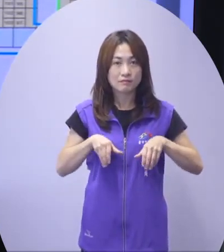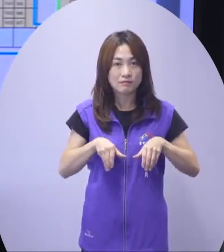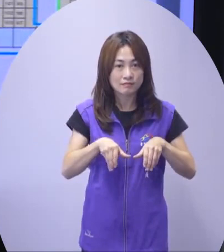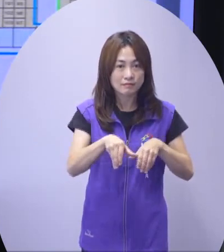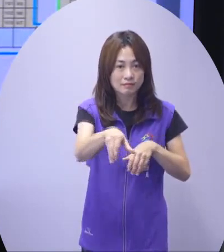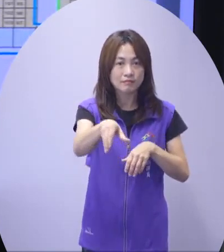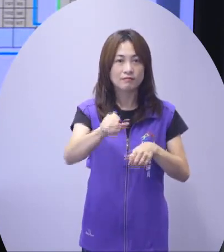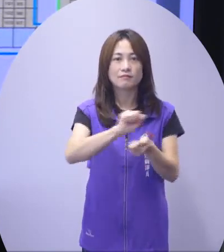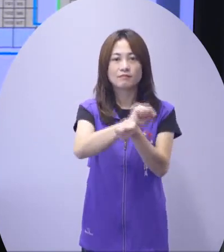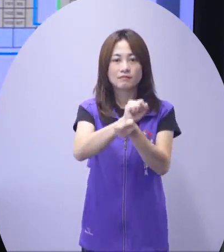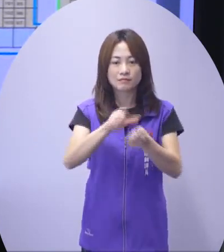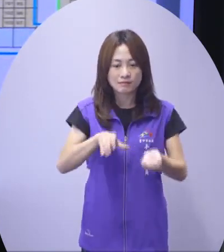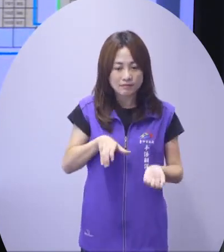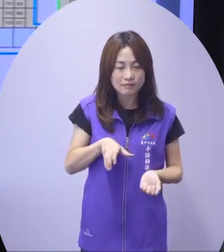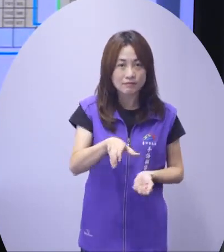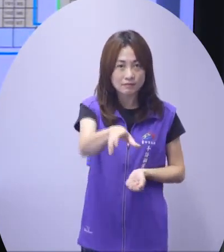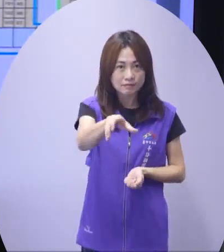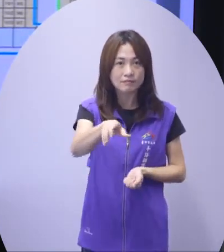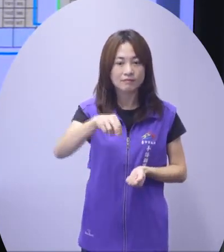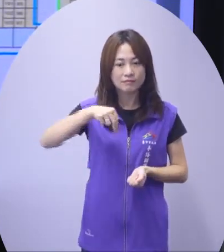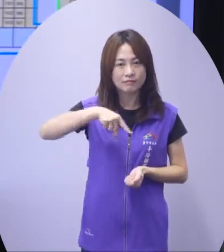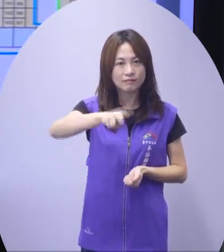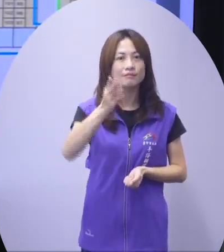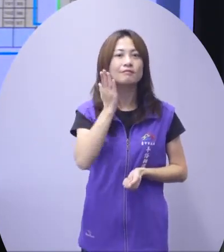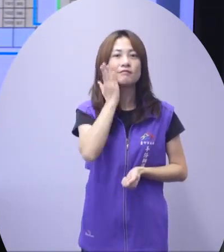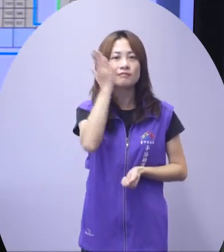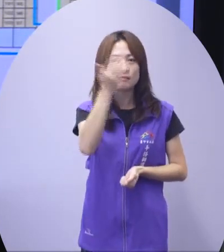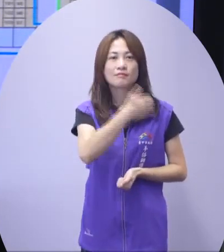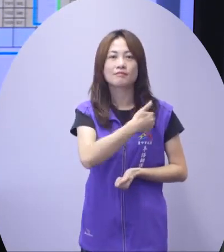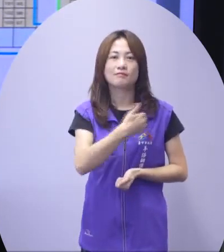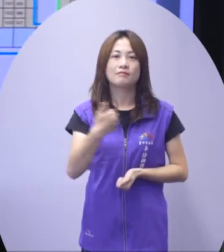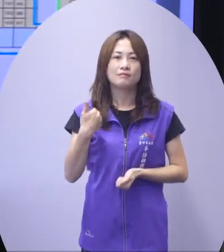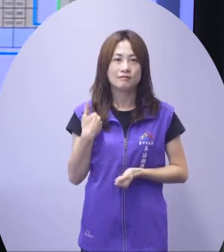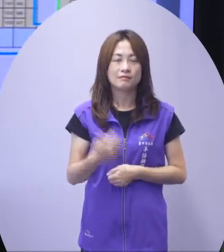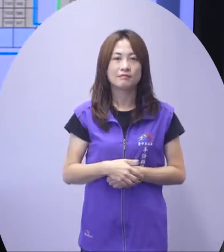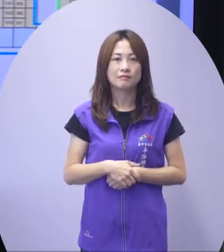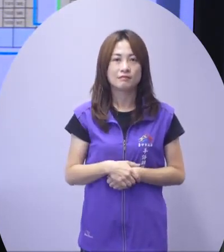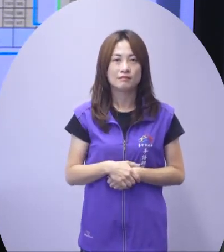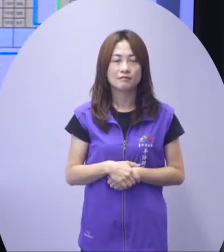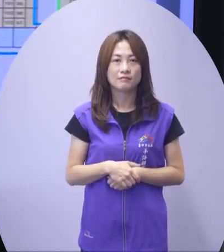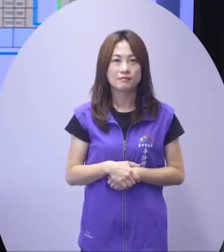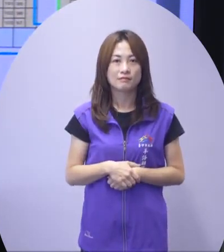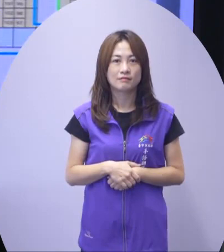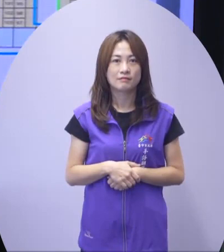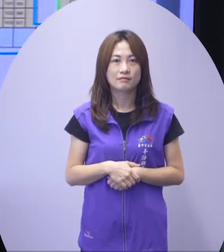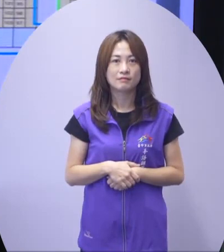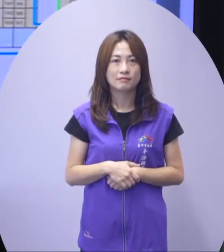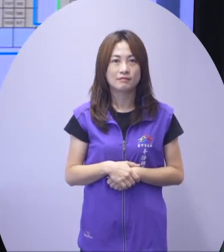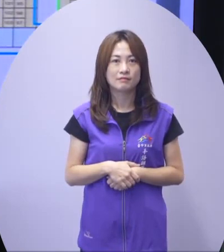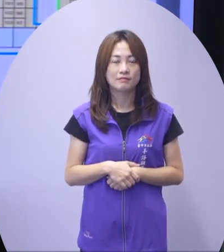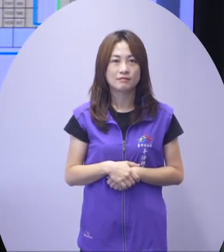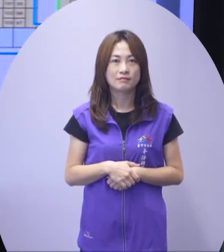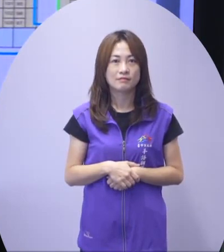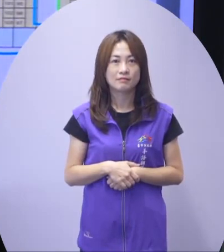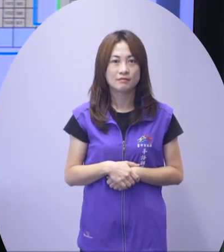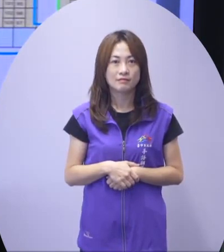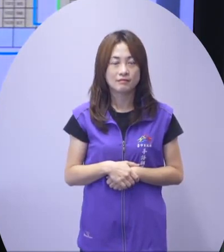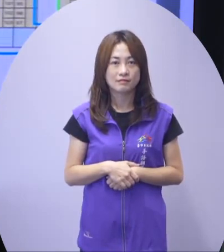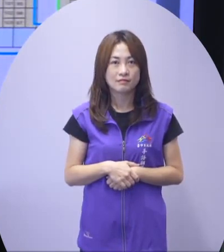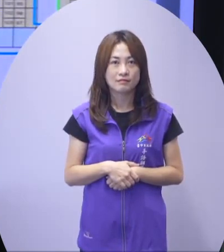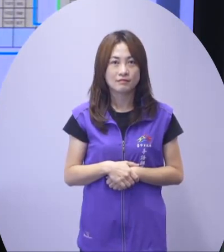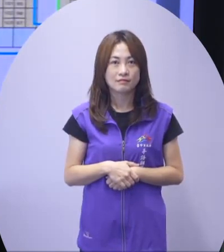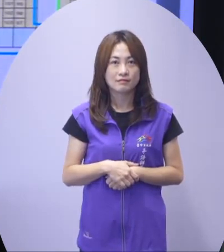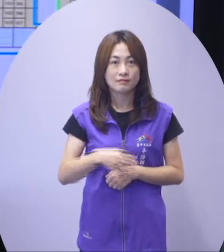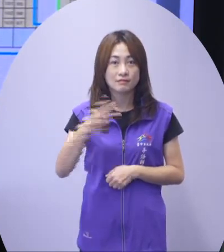会比较方便，比较舒适哦。全程采用木栈道，而且前期用帝王杖